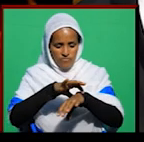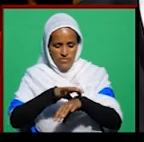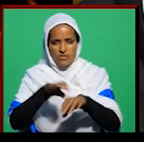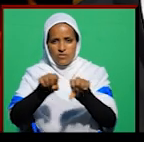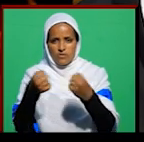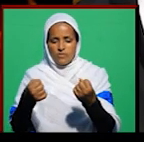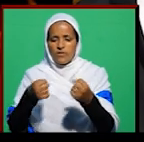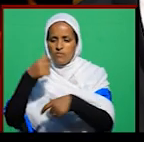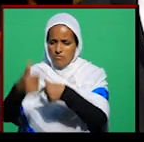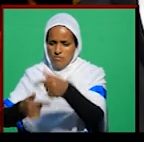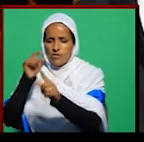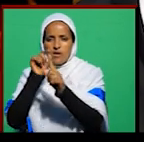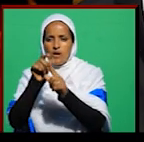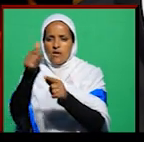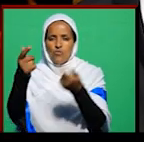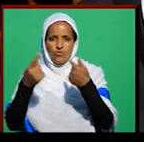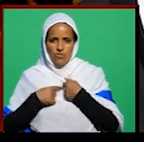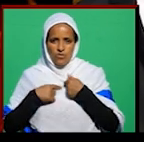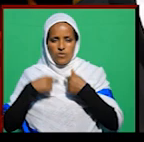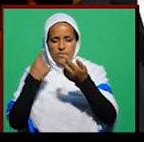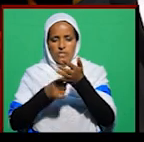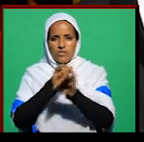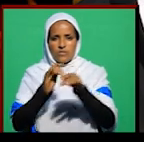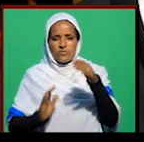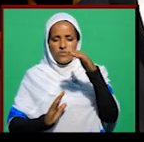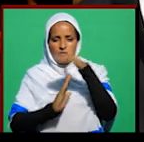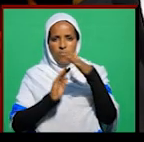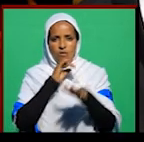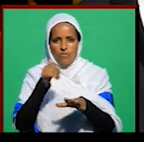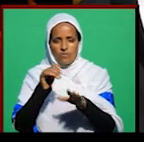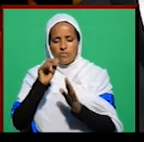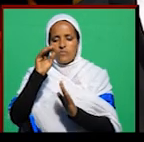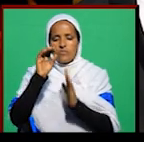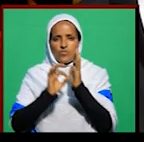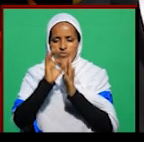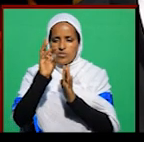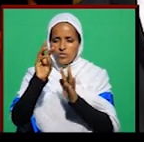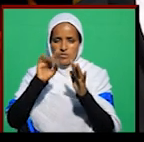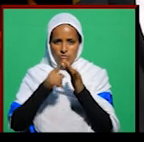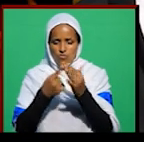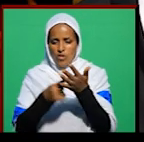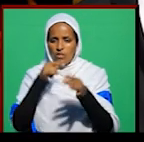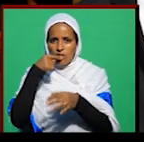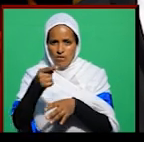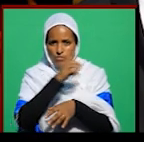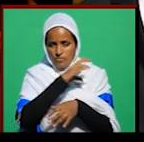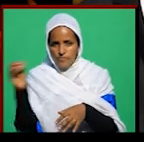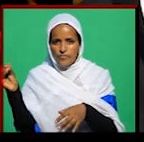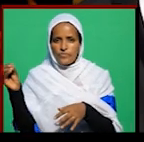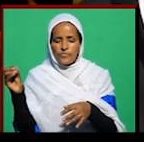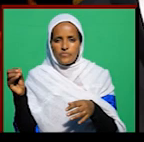እንዲህ ካላከበሩት እያለ ይቀጠለ የተናገረው ቃል ነው እና በዚህም ሳያበቃ በመሀሌ ምዕራፍ 8 ቁጥር 6 ጀምሮም ተናግሮታል።